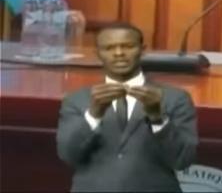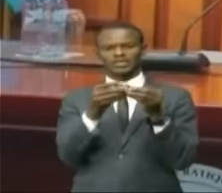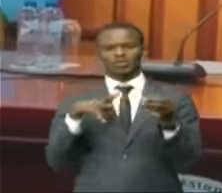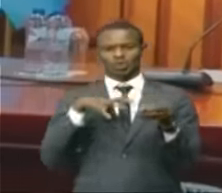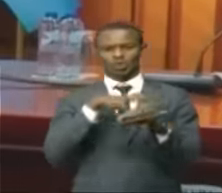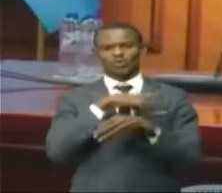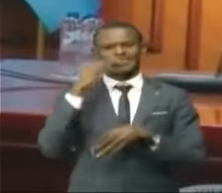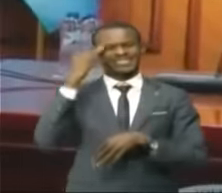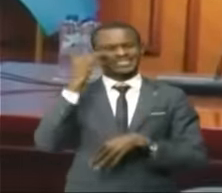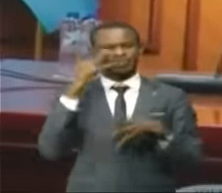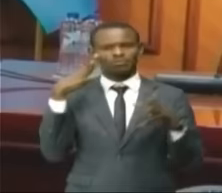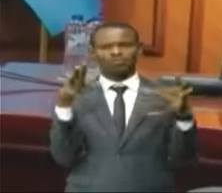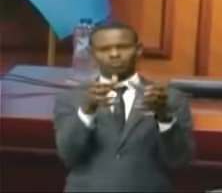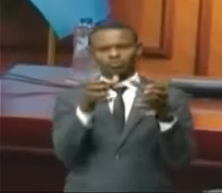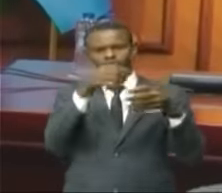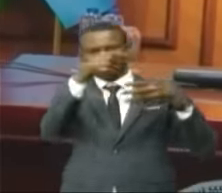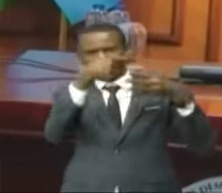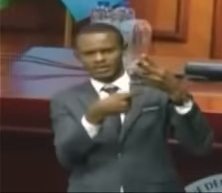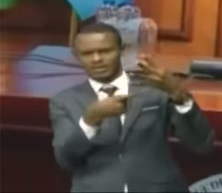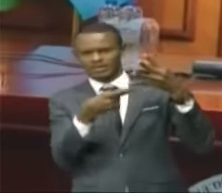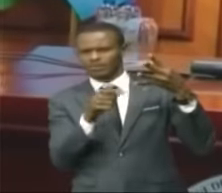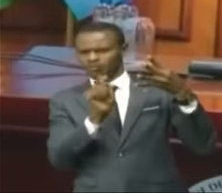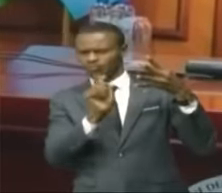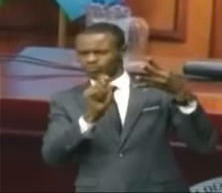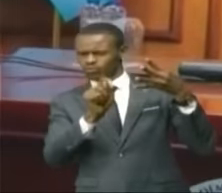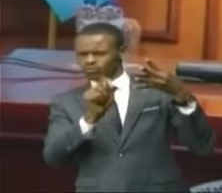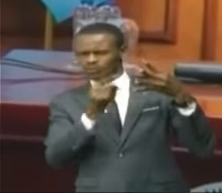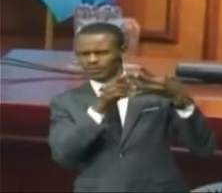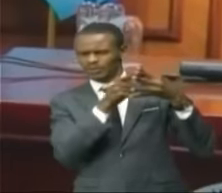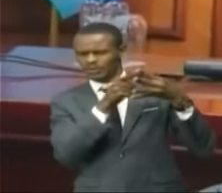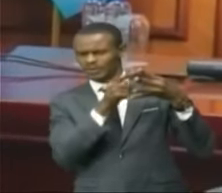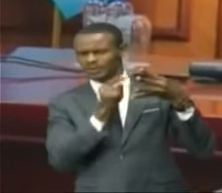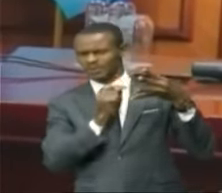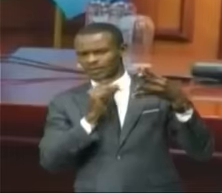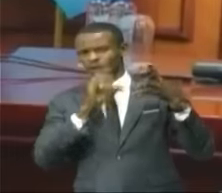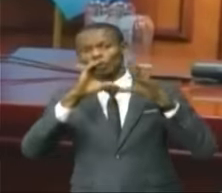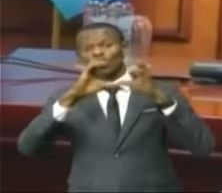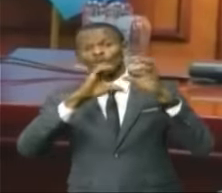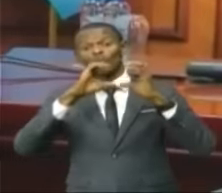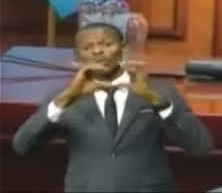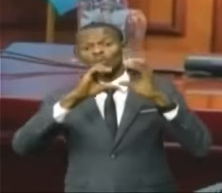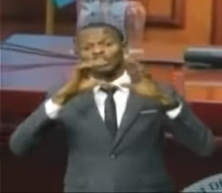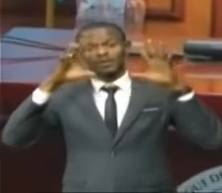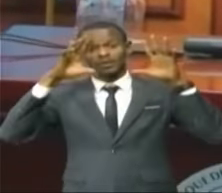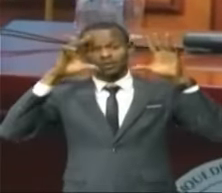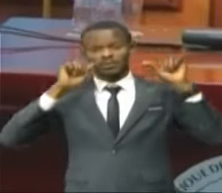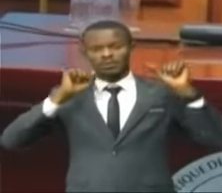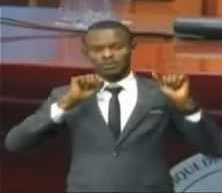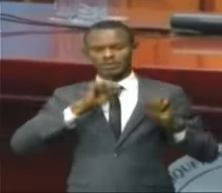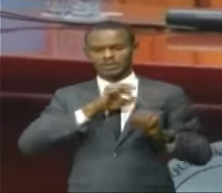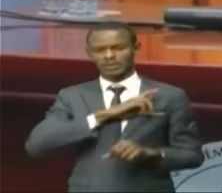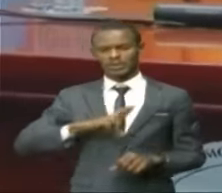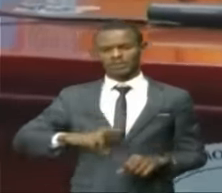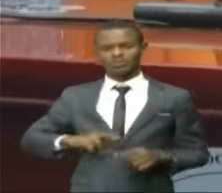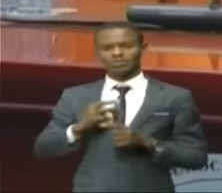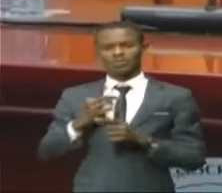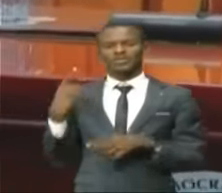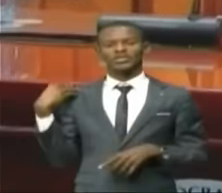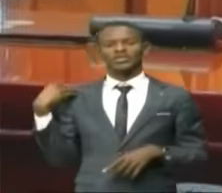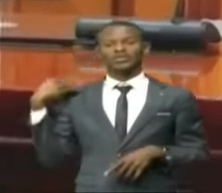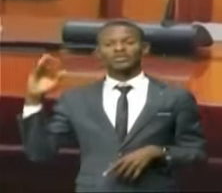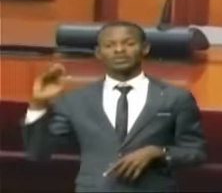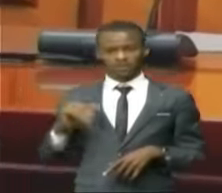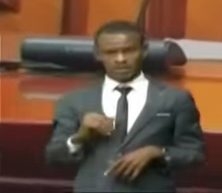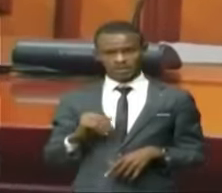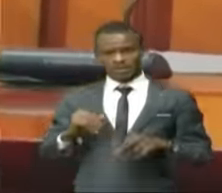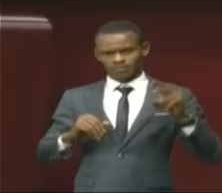étaient inscrits à l'ordre du jour, à savoir 1. Communication du président de la République, chef de l'État. 2.